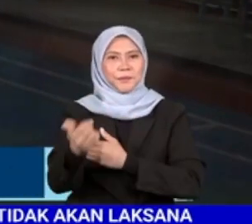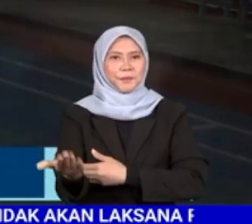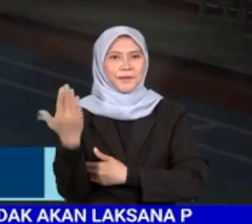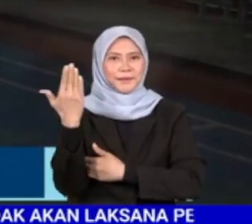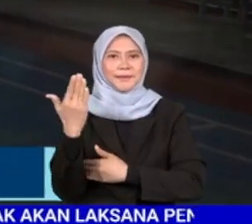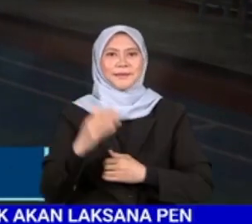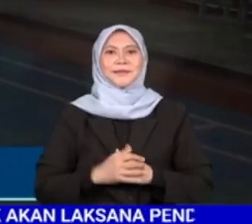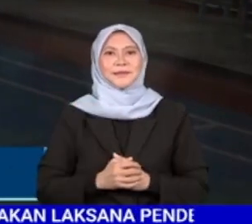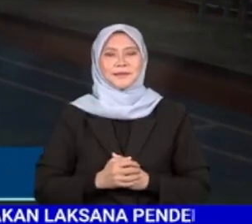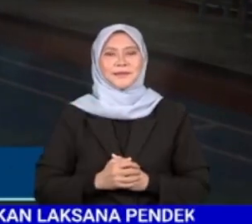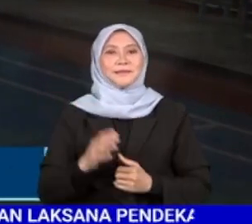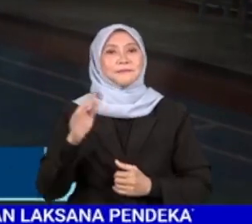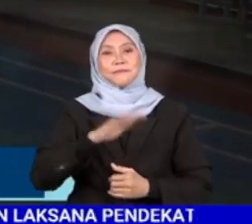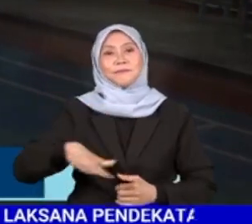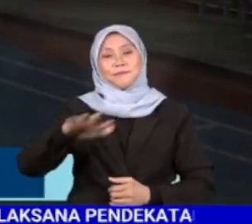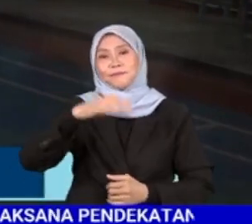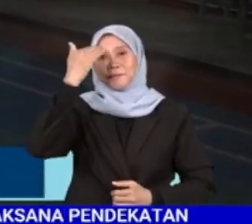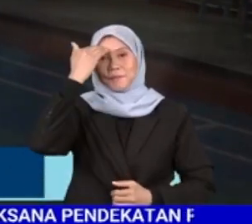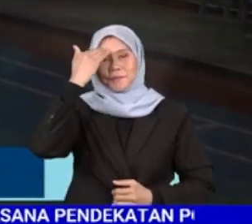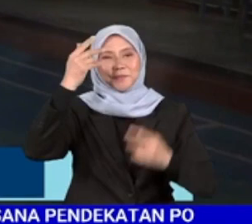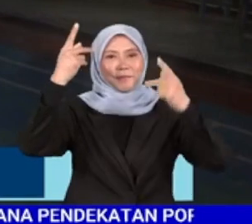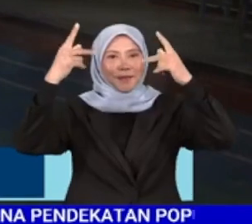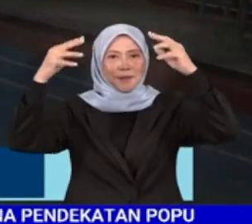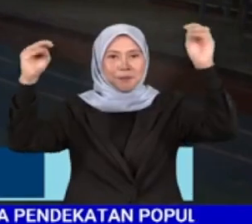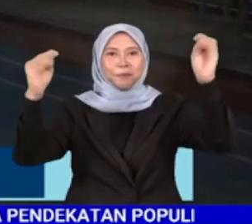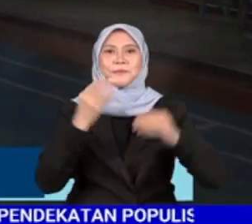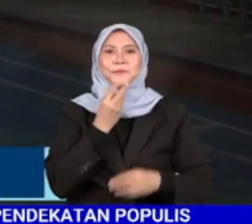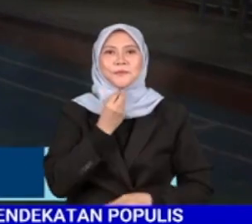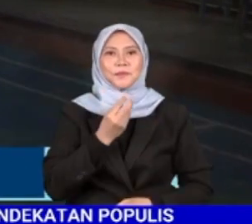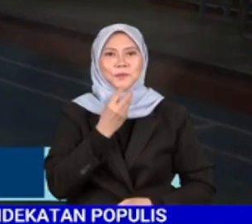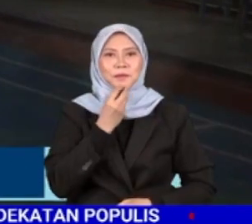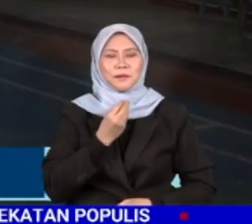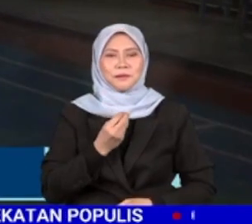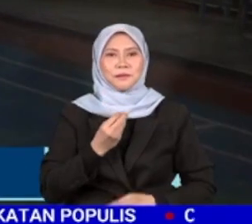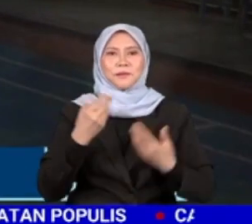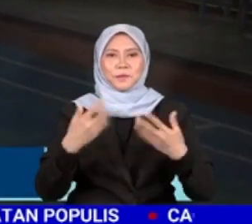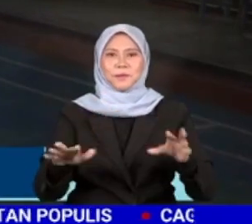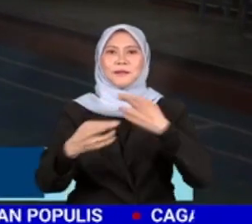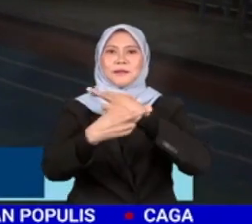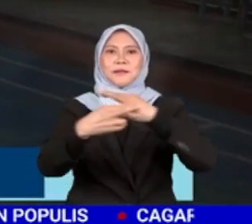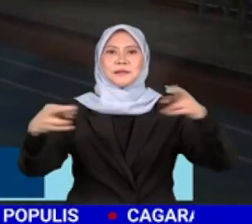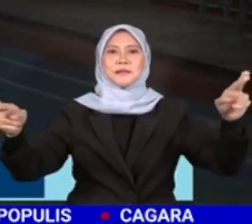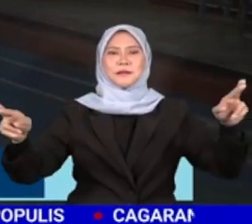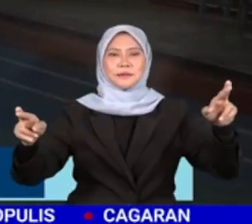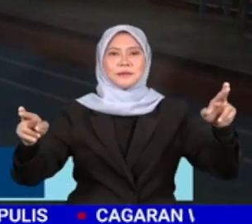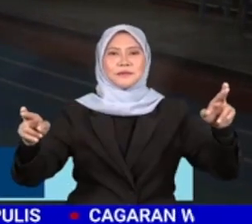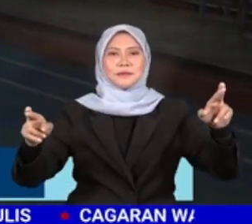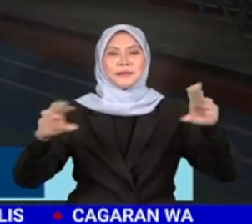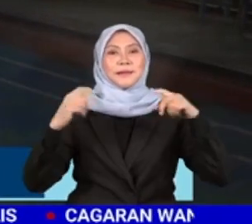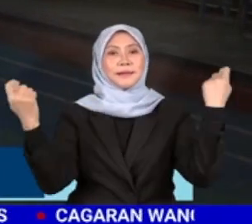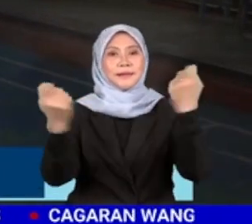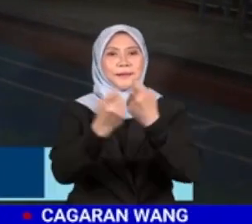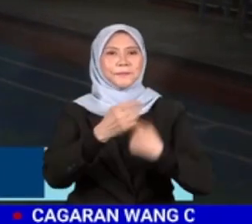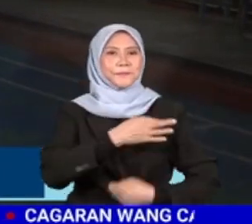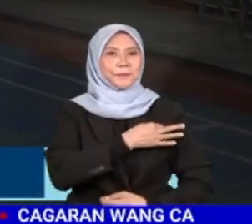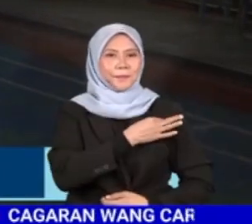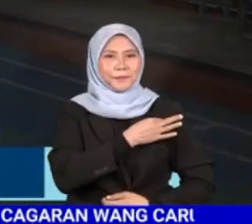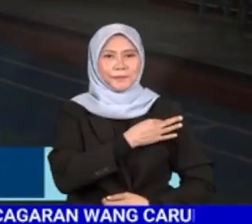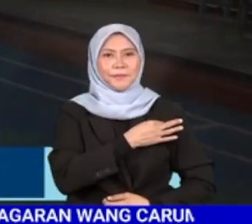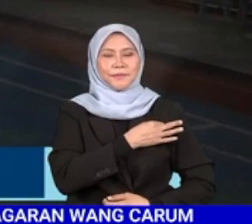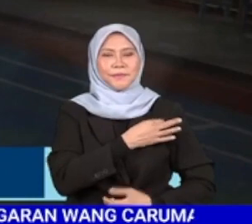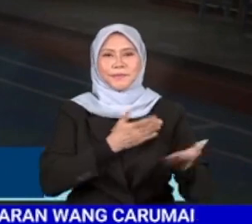esok. Seperti kita sedia maklum, Perdana Menteri Dato' Sri Anwar Ibrahim telah melancarkan majlis pelancaran pasukan